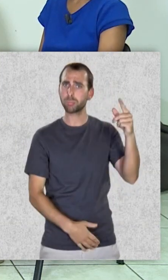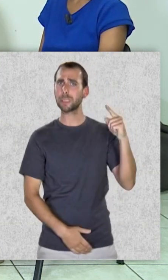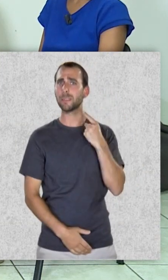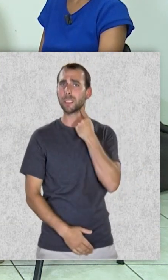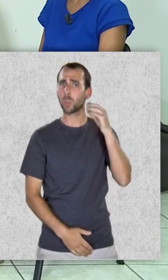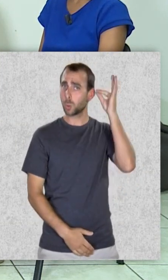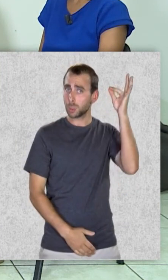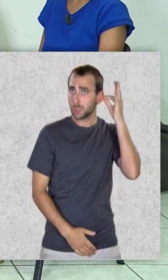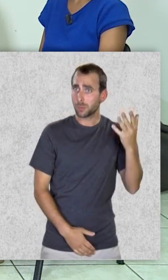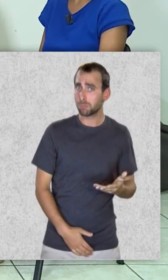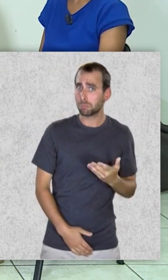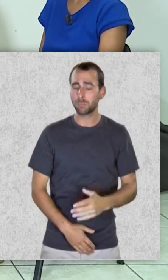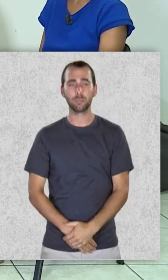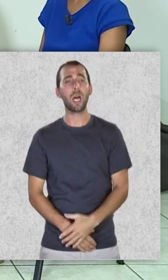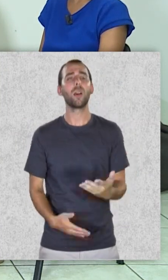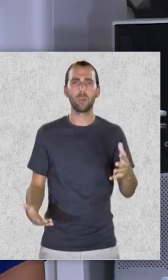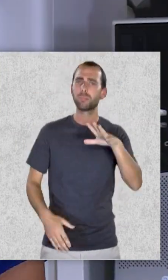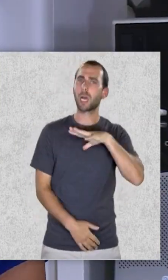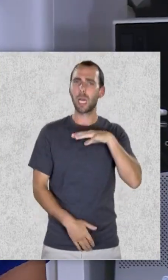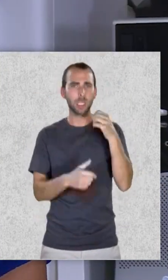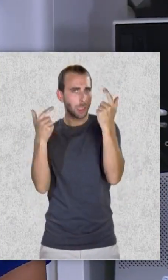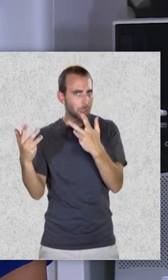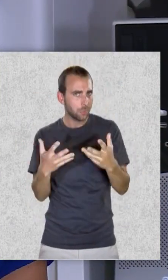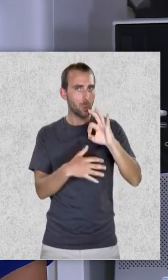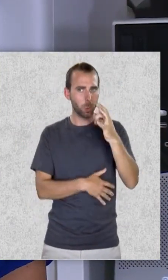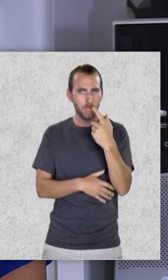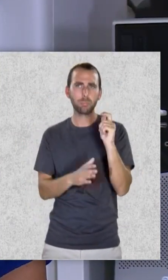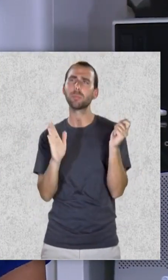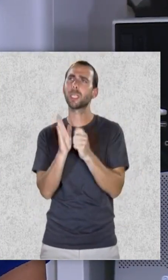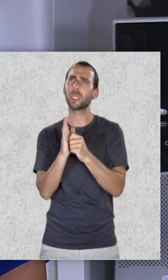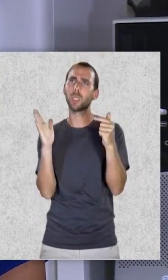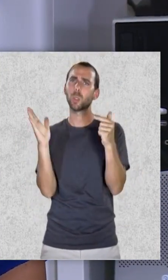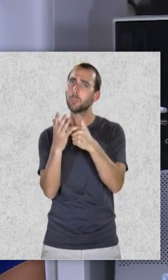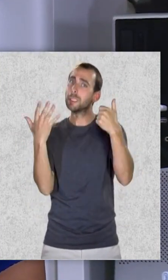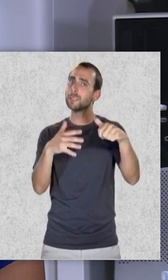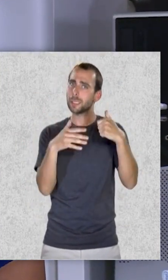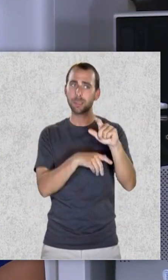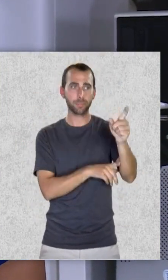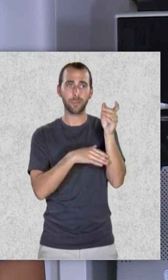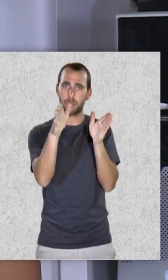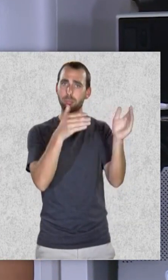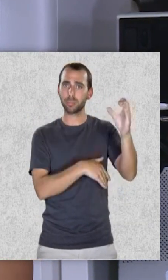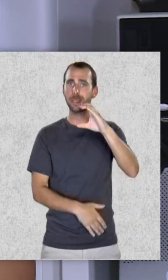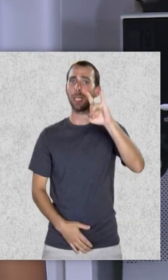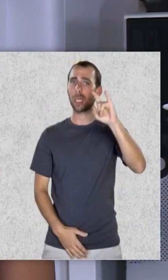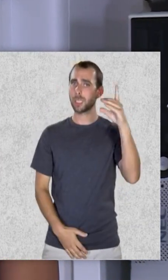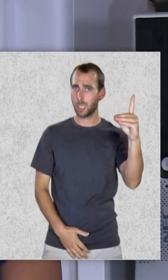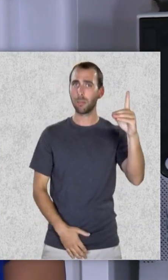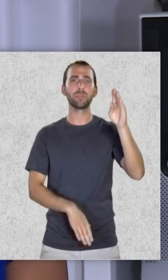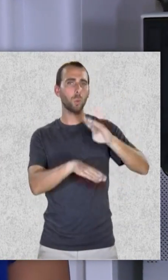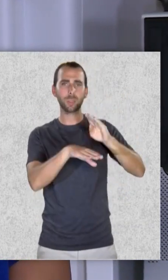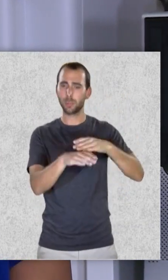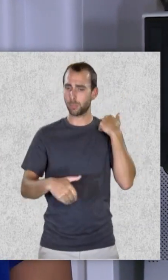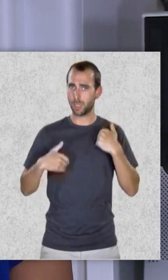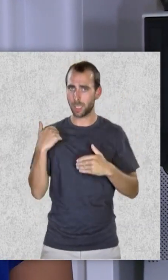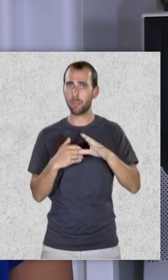des chiffres de 2016 qui proviennent du CHD, du Conseil du handicap et de la dépendance. Oui.